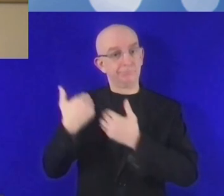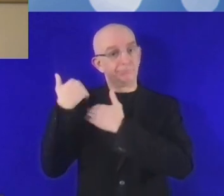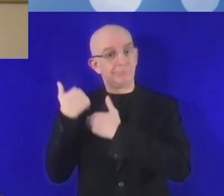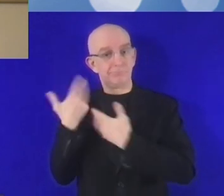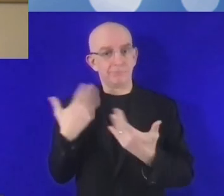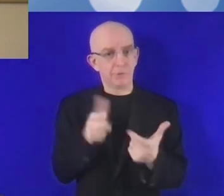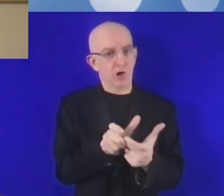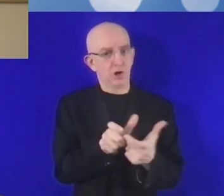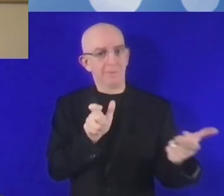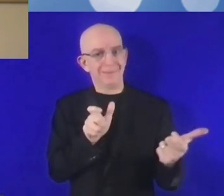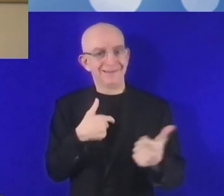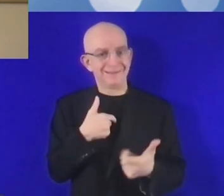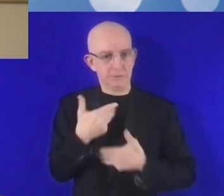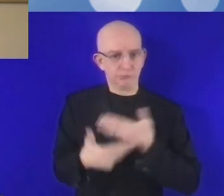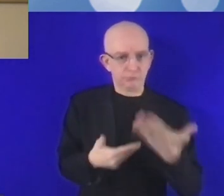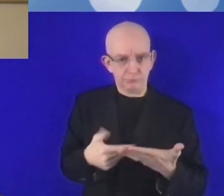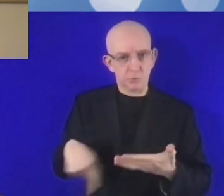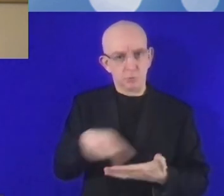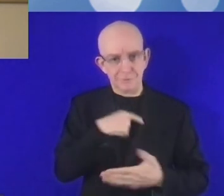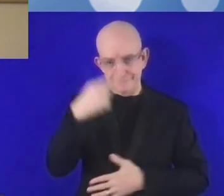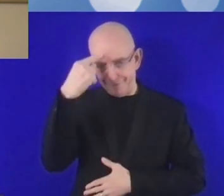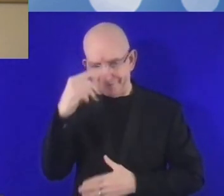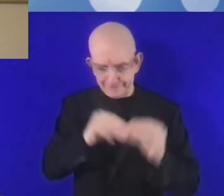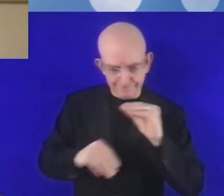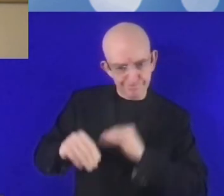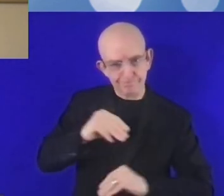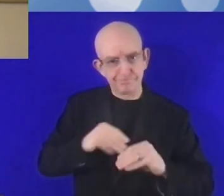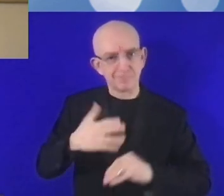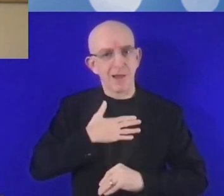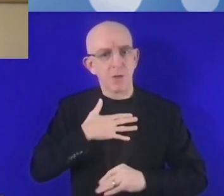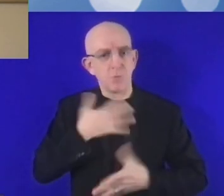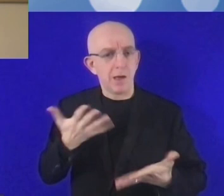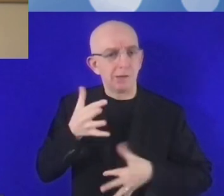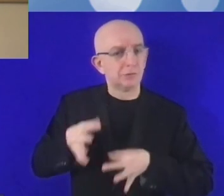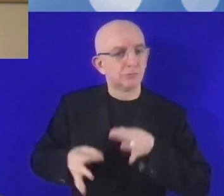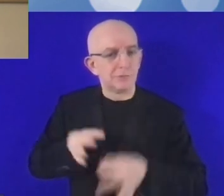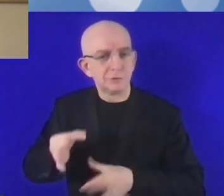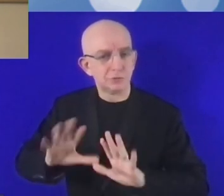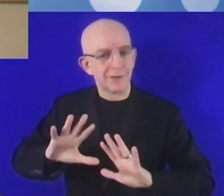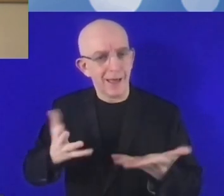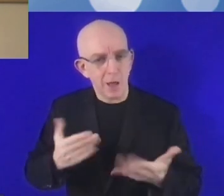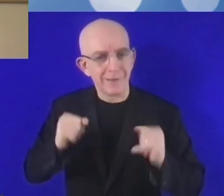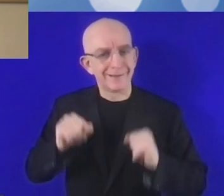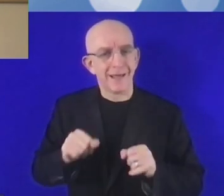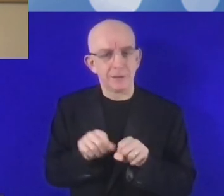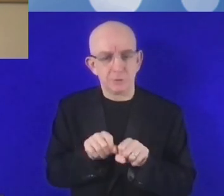我们市的尤其感觉到它的增长速度是巨变的。我们的发展计划是